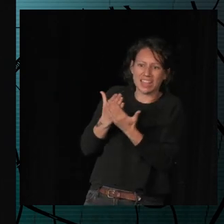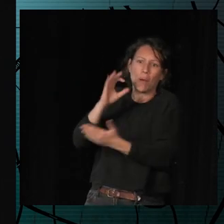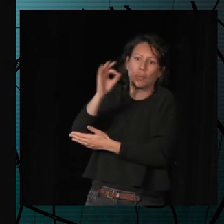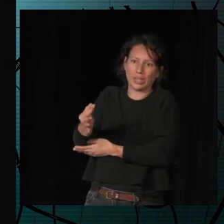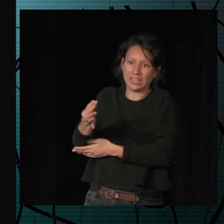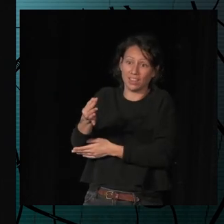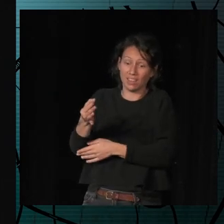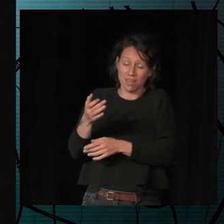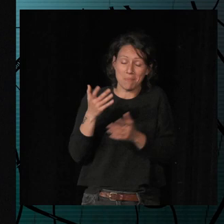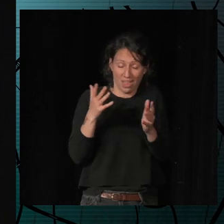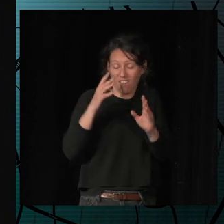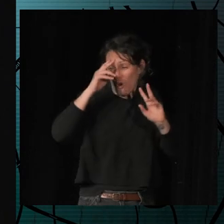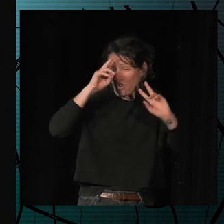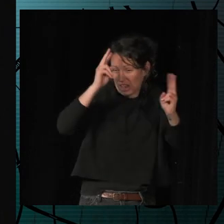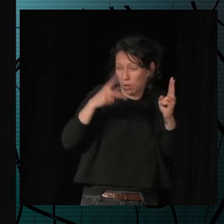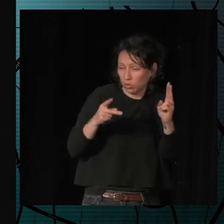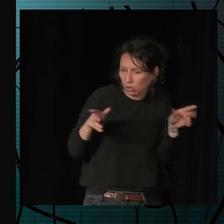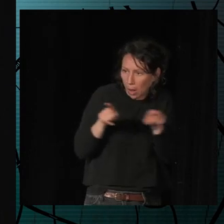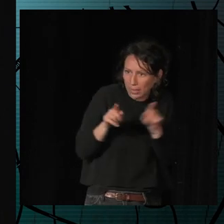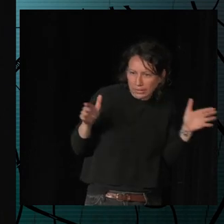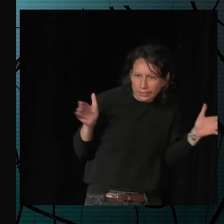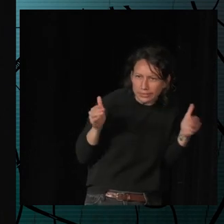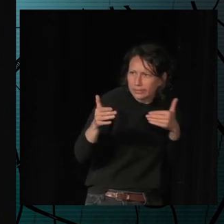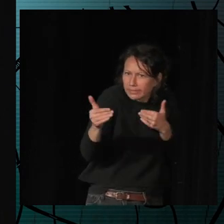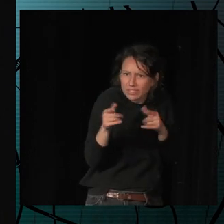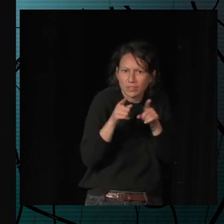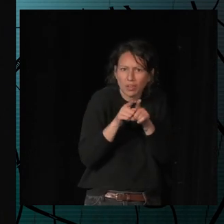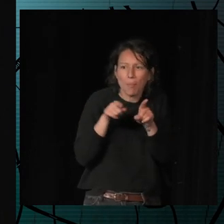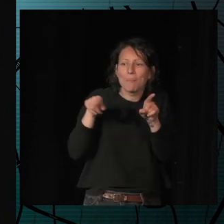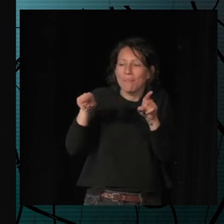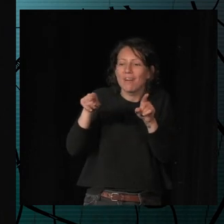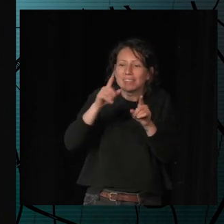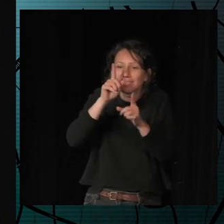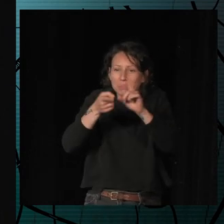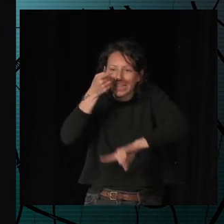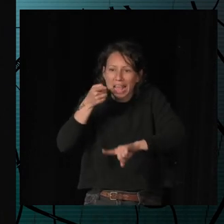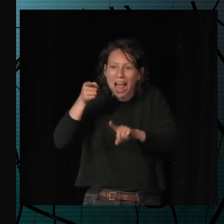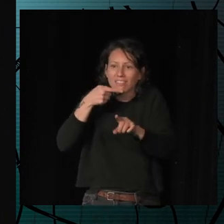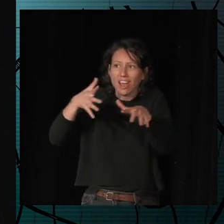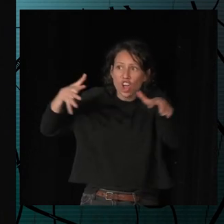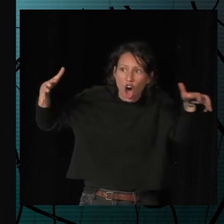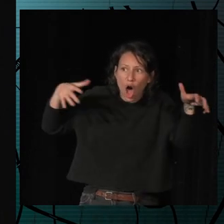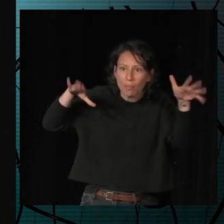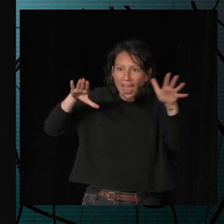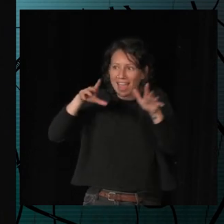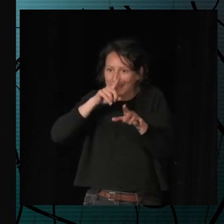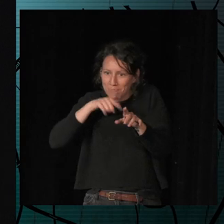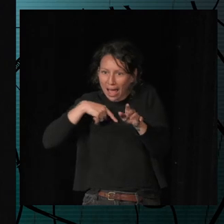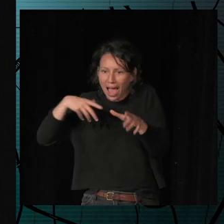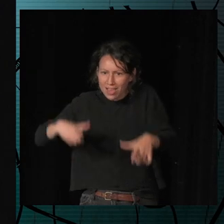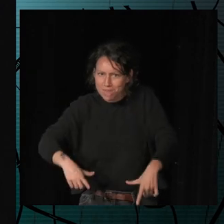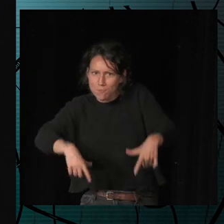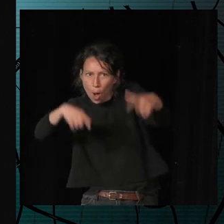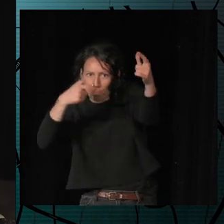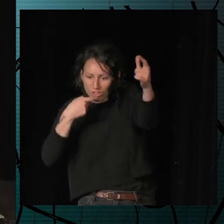resserrement des espaces avec des espaces par exemple on va nous amener dans des immeubles on va amener dans des couloirs dans les nid des fameuses créatures les rapaces dans des caves